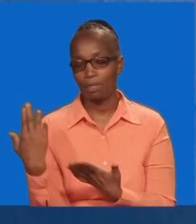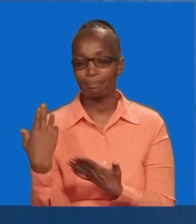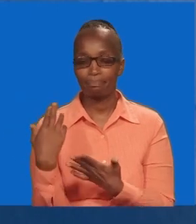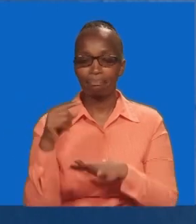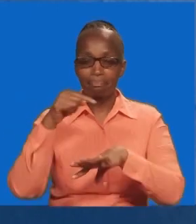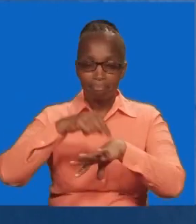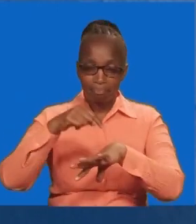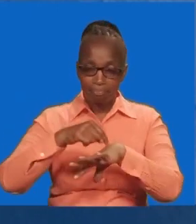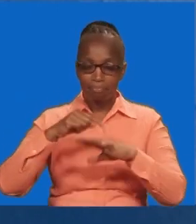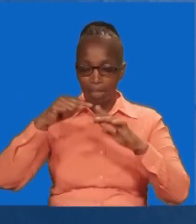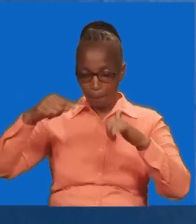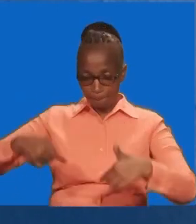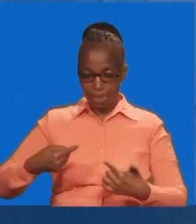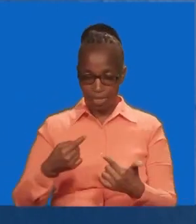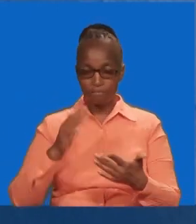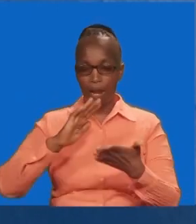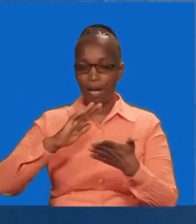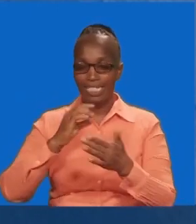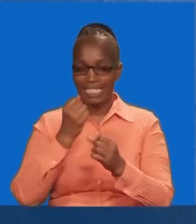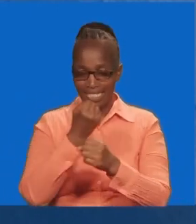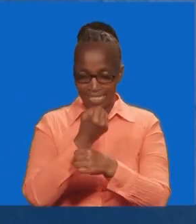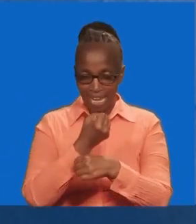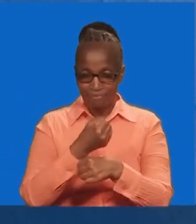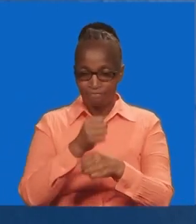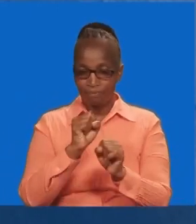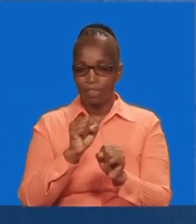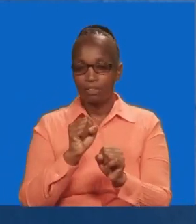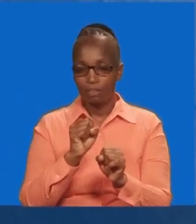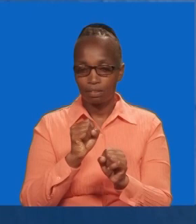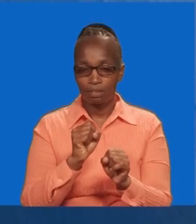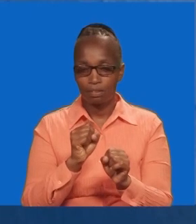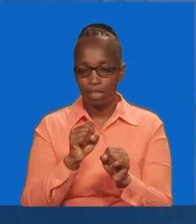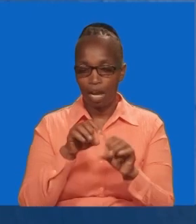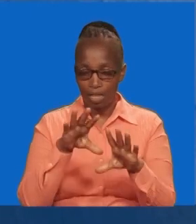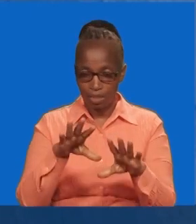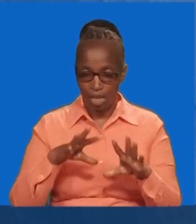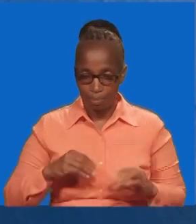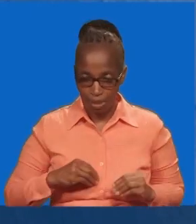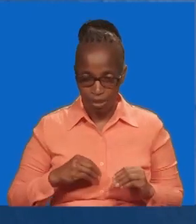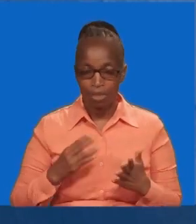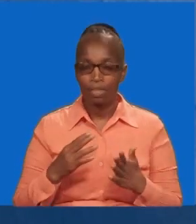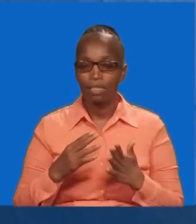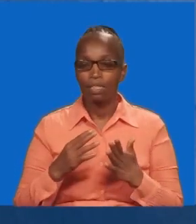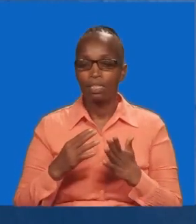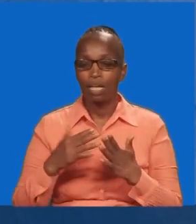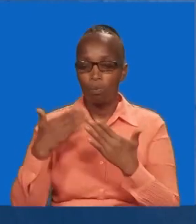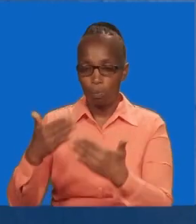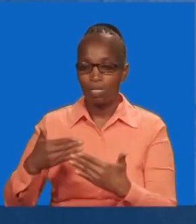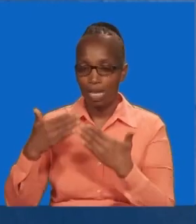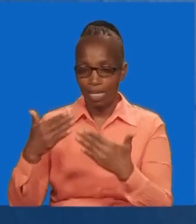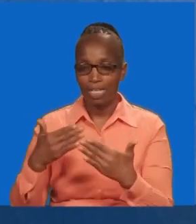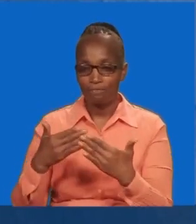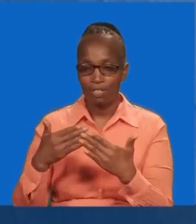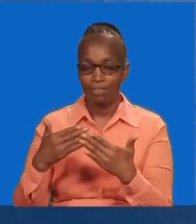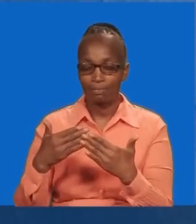kama vile niliokoka nilipewa kazi na Roho Mtakatifu ambapo pia tunamshukuru Mungu. Biblia inasema